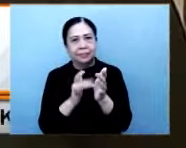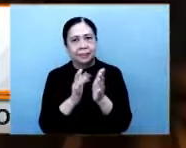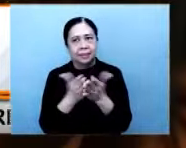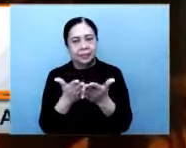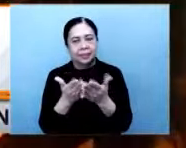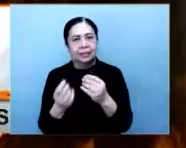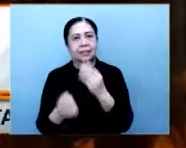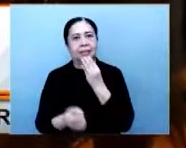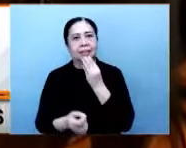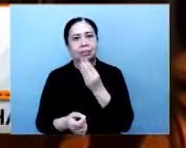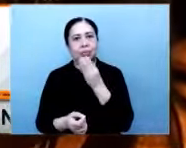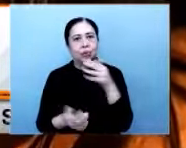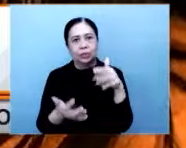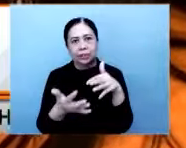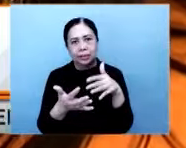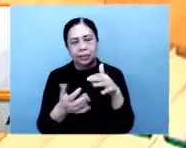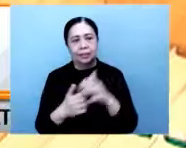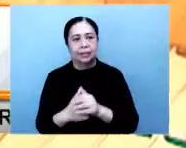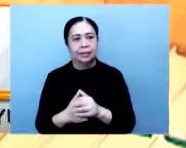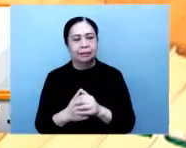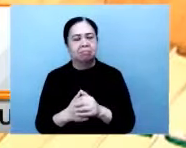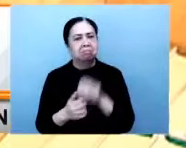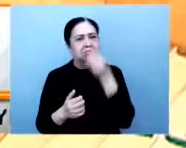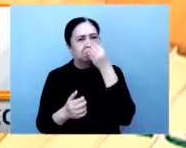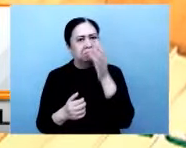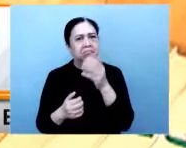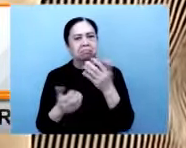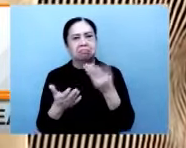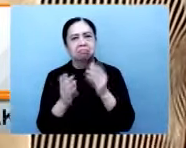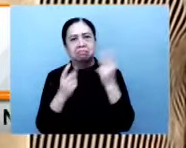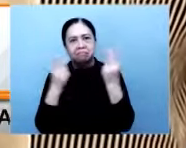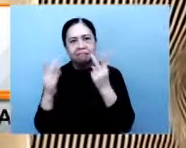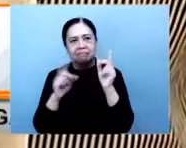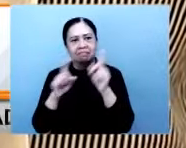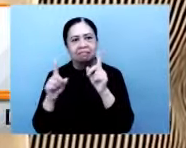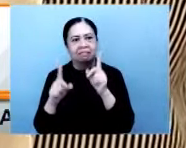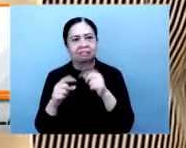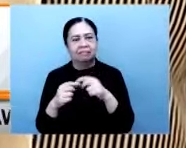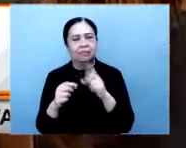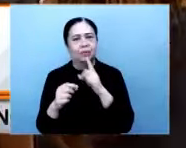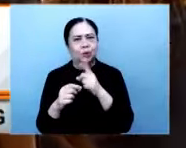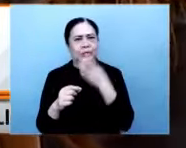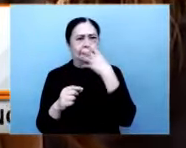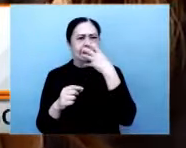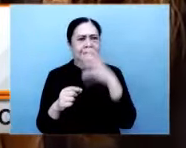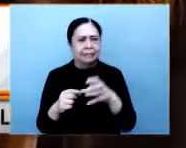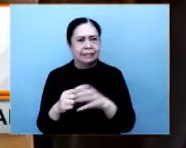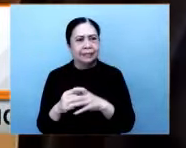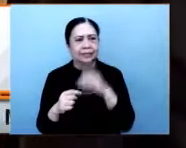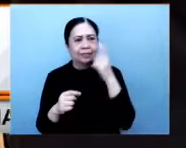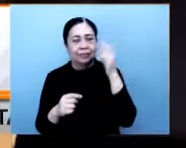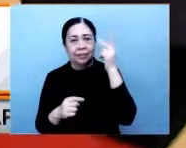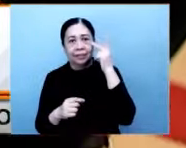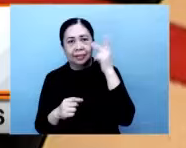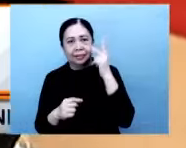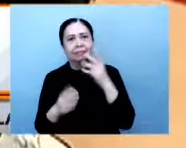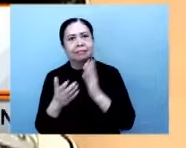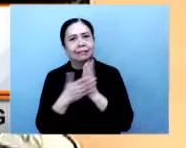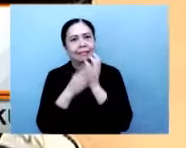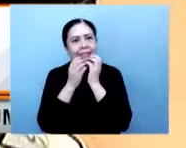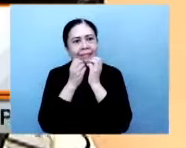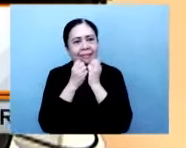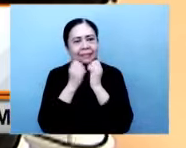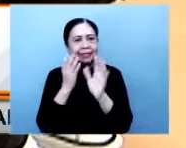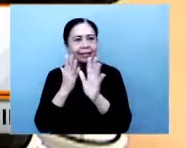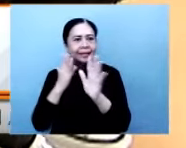studies. Di naman alintana ng mga bumibisita ang matinding init. Para kay Kirk, sulit ang mahabang